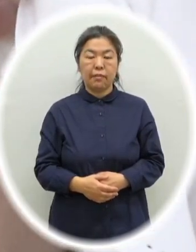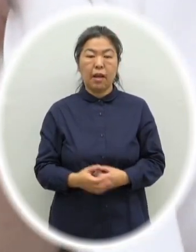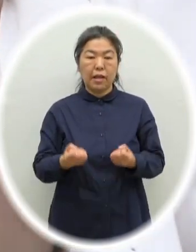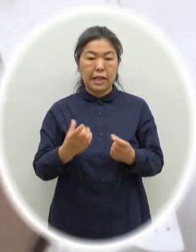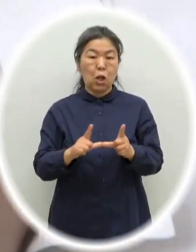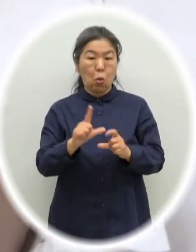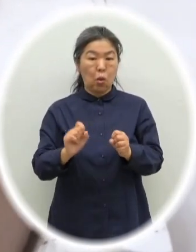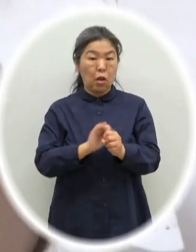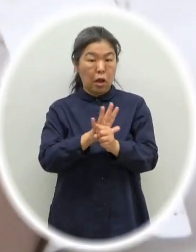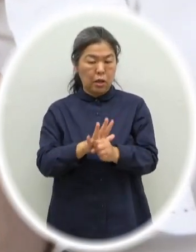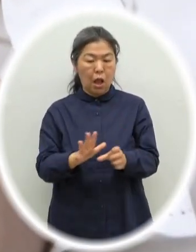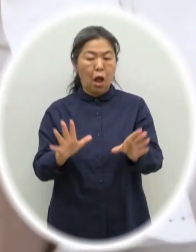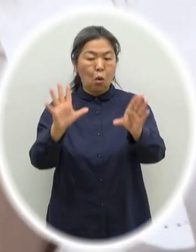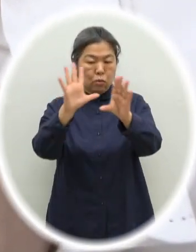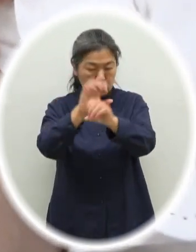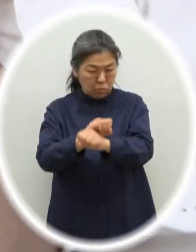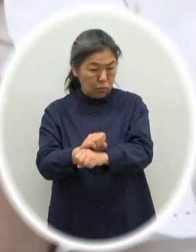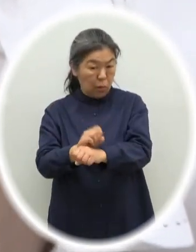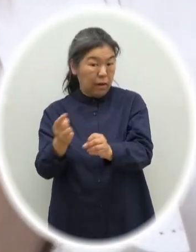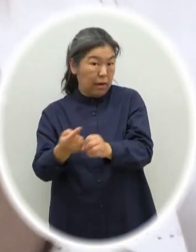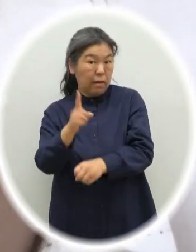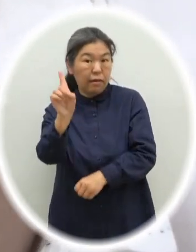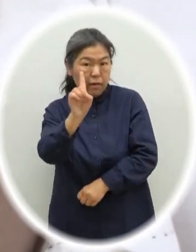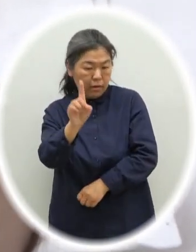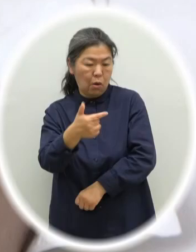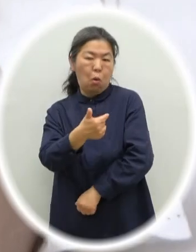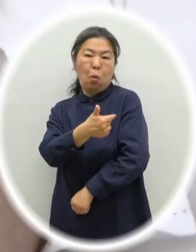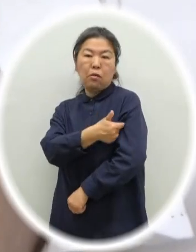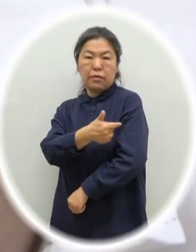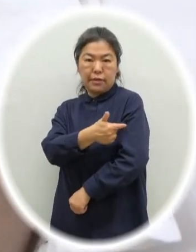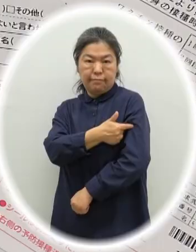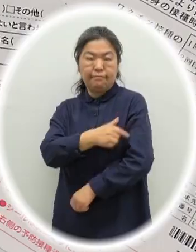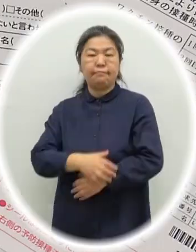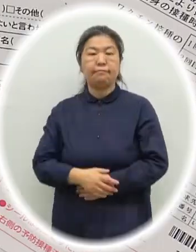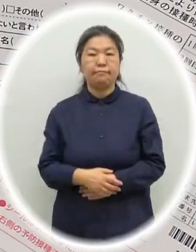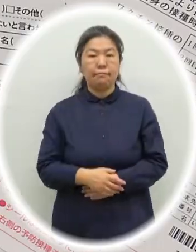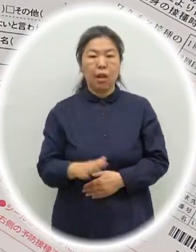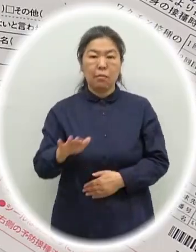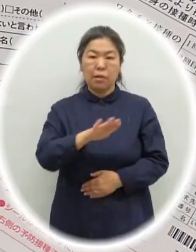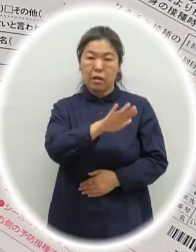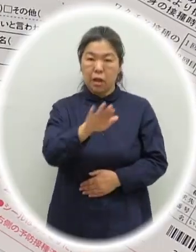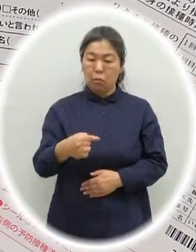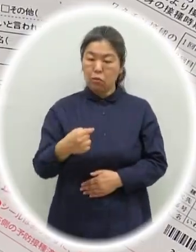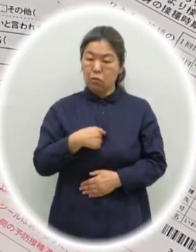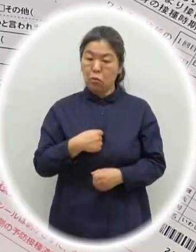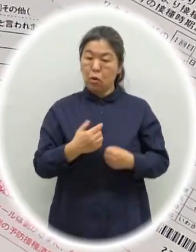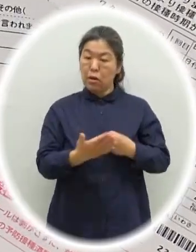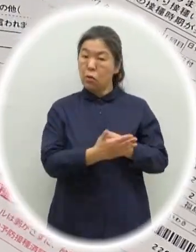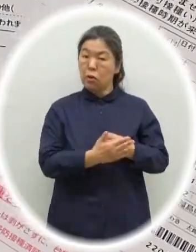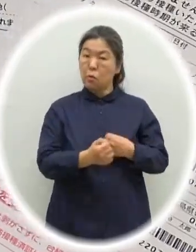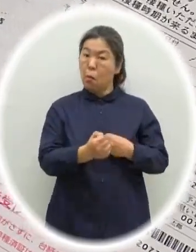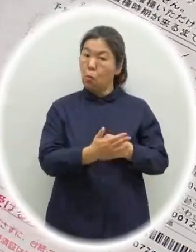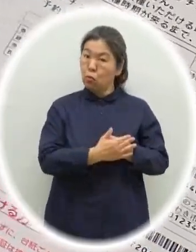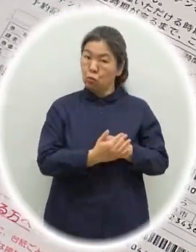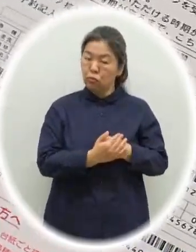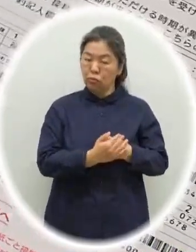新型コロナウイルス収束の鍵となるワクチン。皆さんも自分の命